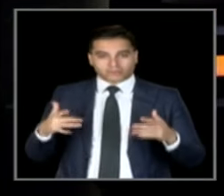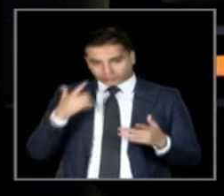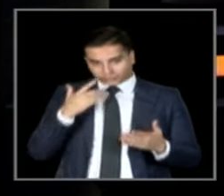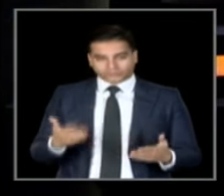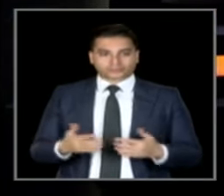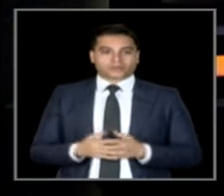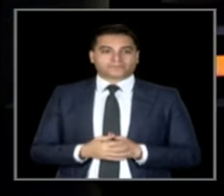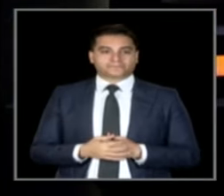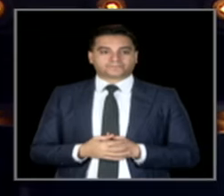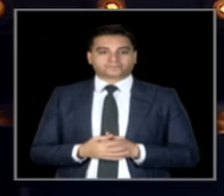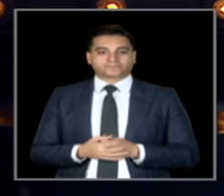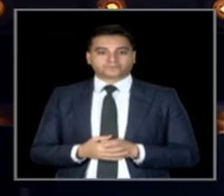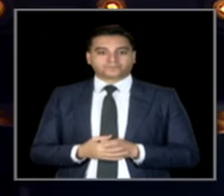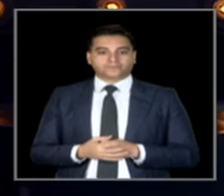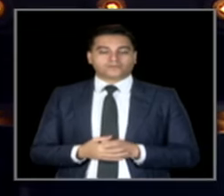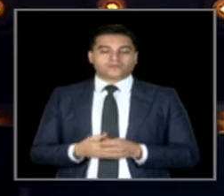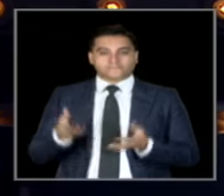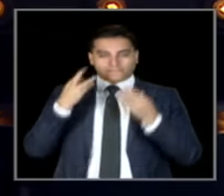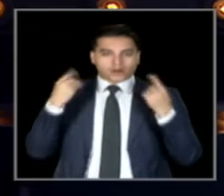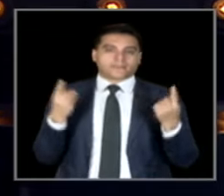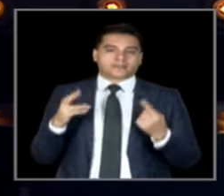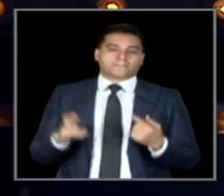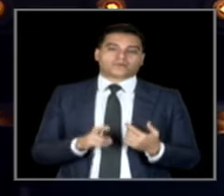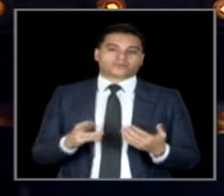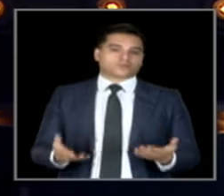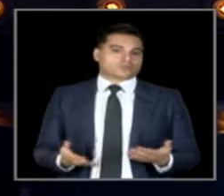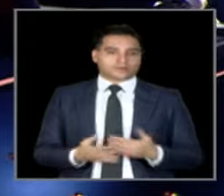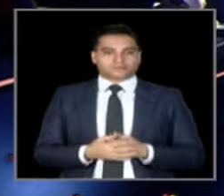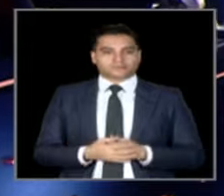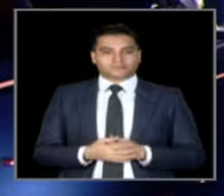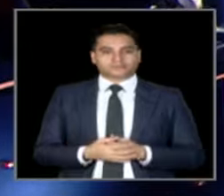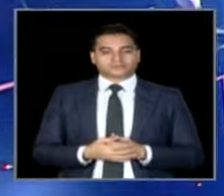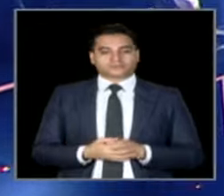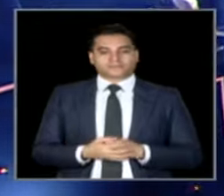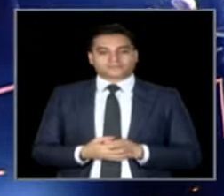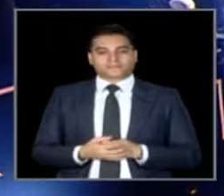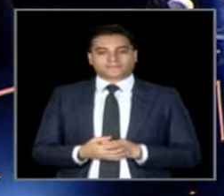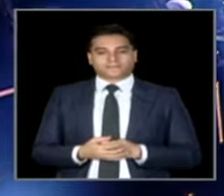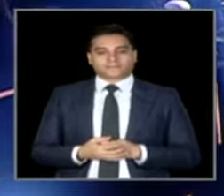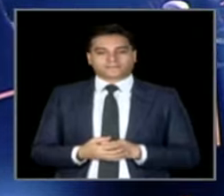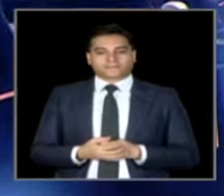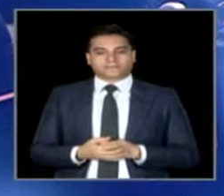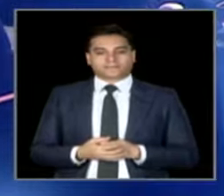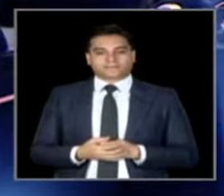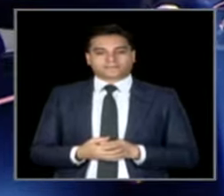إلى المربع الذهبي. معلومات عامة، والسؤال هو